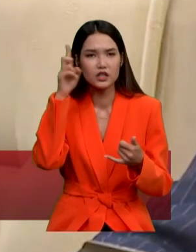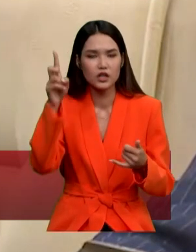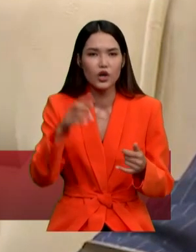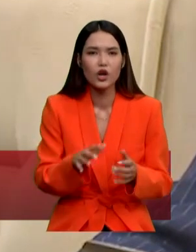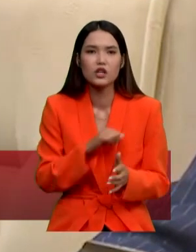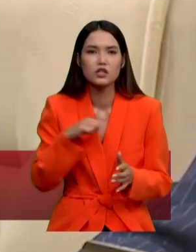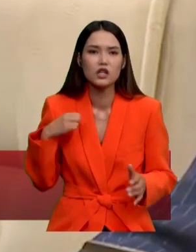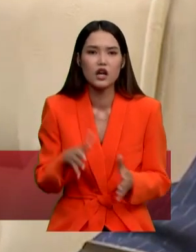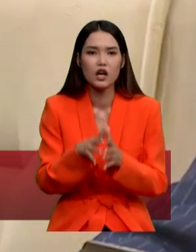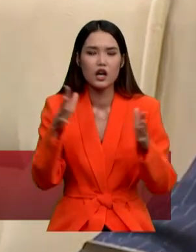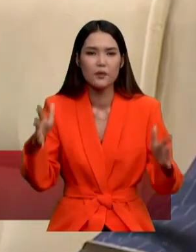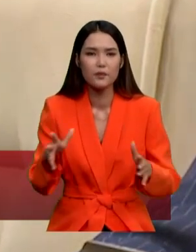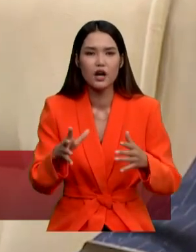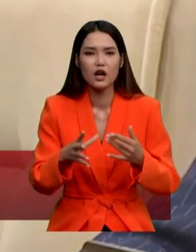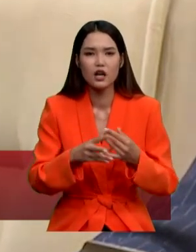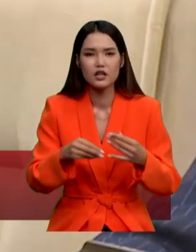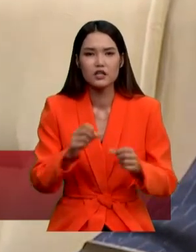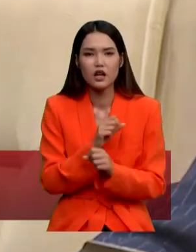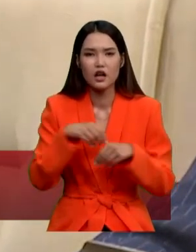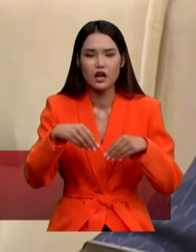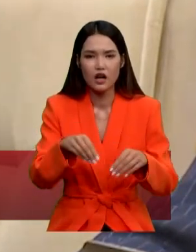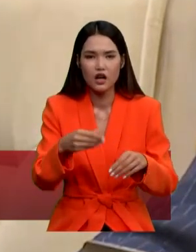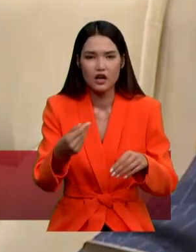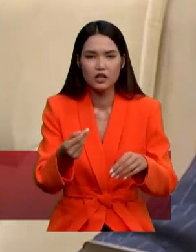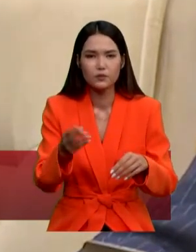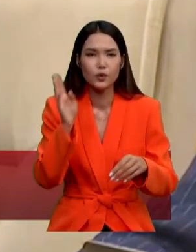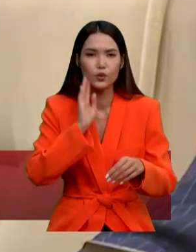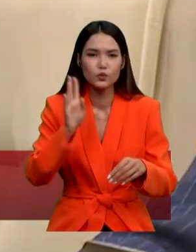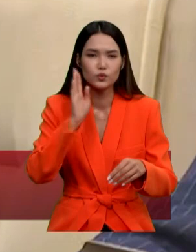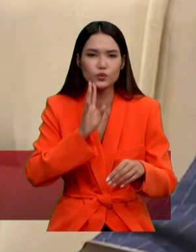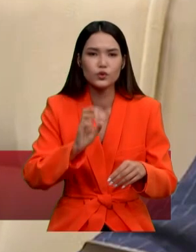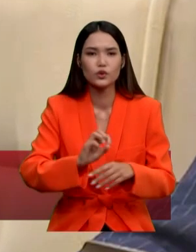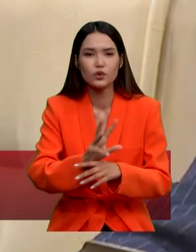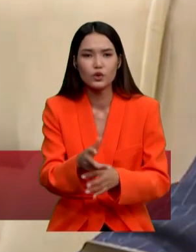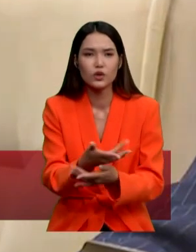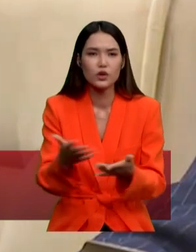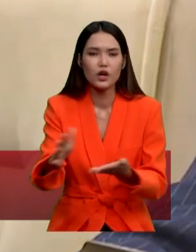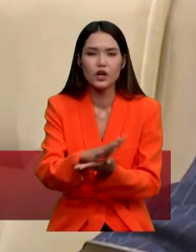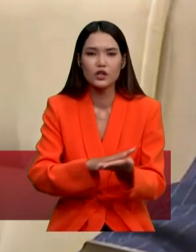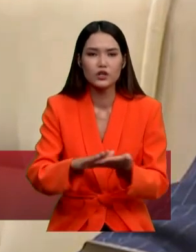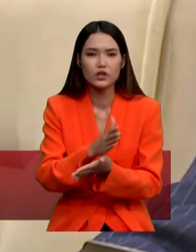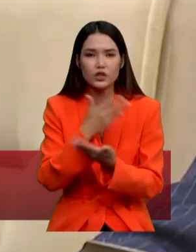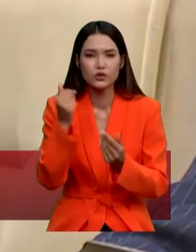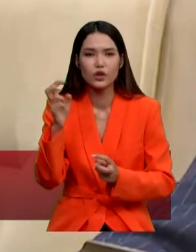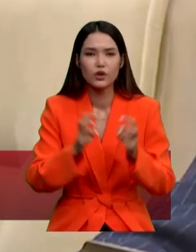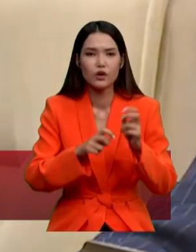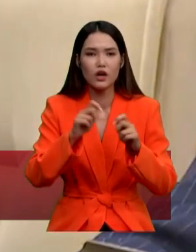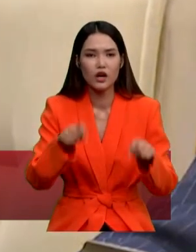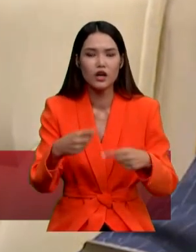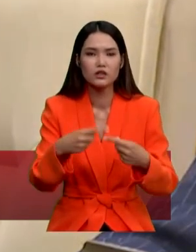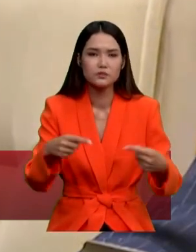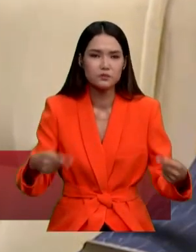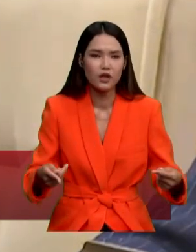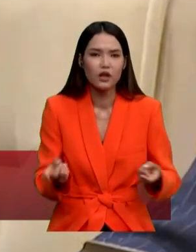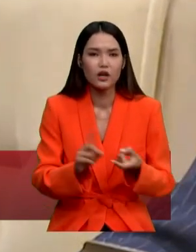жайылым Ертіс бойындағы тоғайлы сулы алқаптың экологиялық жүйесіне, саяз суда уылдырық шашатын балықтардың